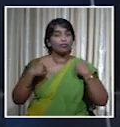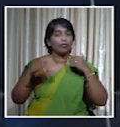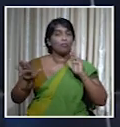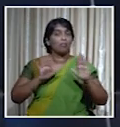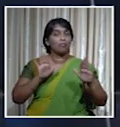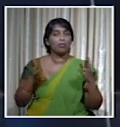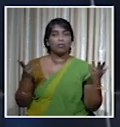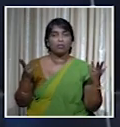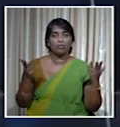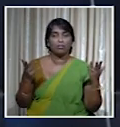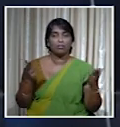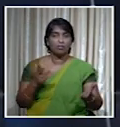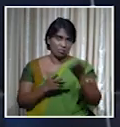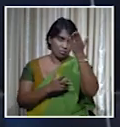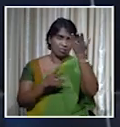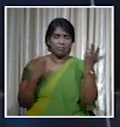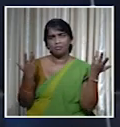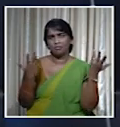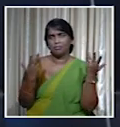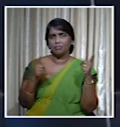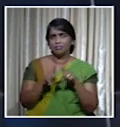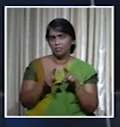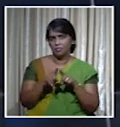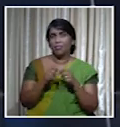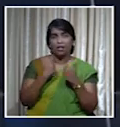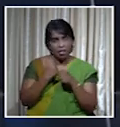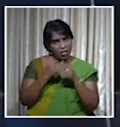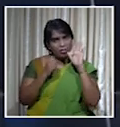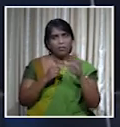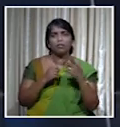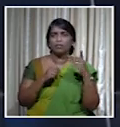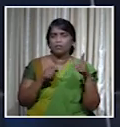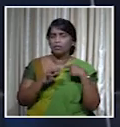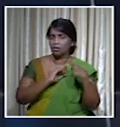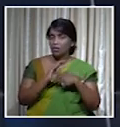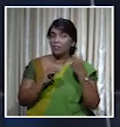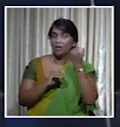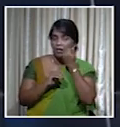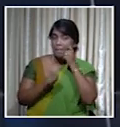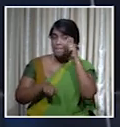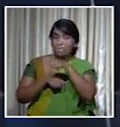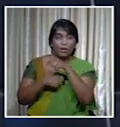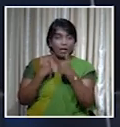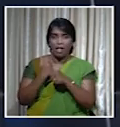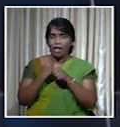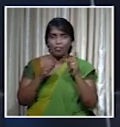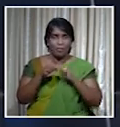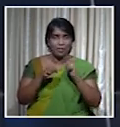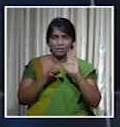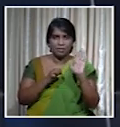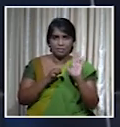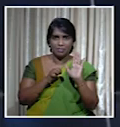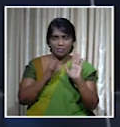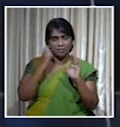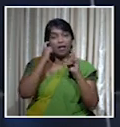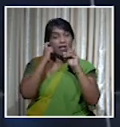කවුද කියලා කරේ ඔබතුමල්ලන්නේ. එතකොට එහෙම ප්‍රශ්නයක් නිර්මාණය කරා නම් ඒක මේ රටේ රෝගීන් හෝ මිනිසුන් නිර්මාණය කරපු ප්‍රශ්නයක් නෙමෙයි.